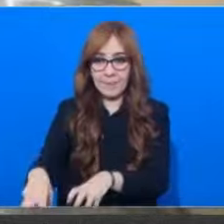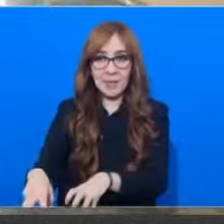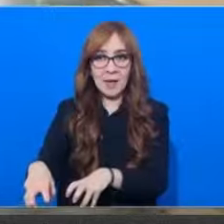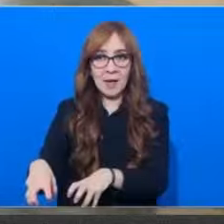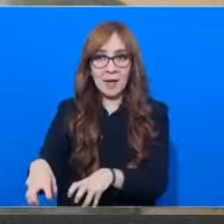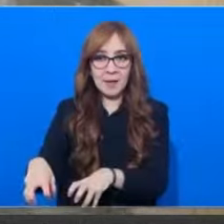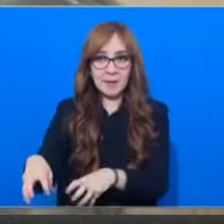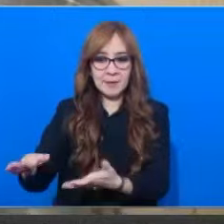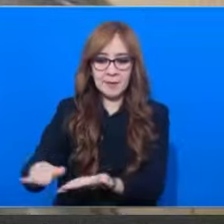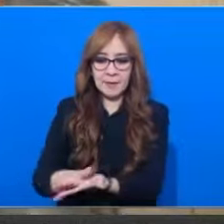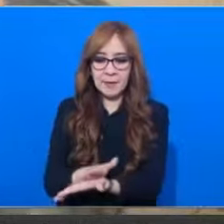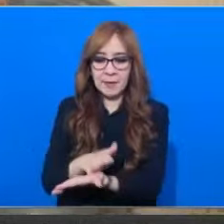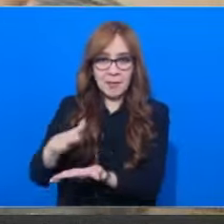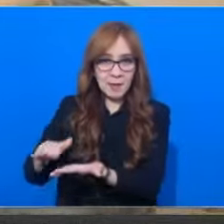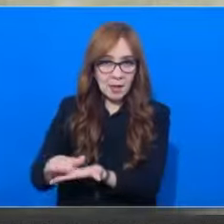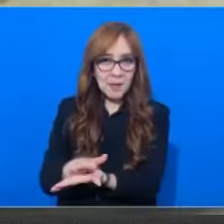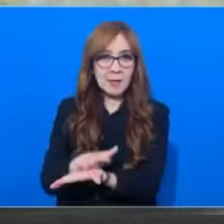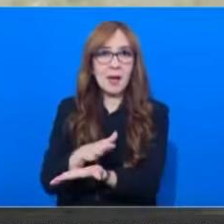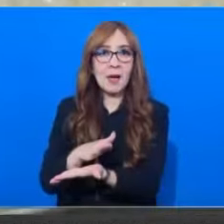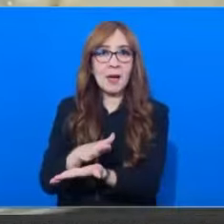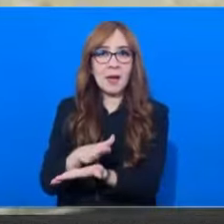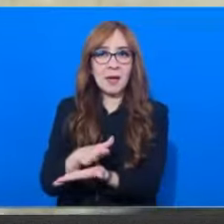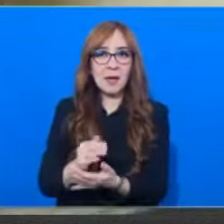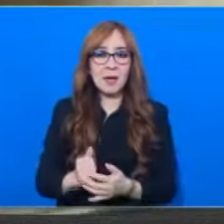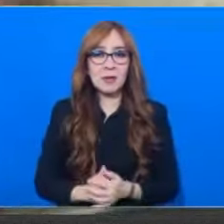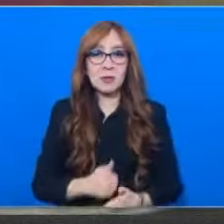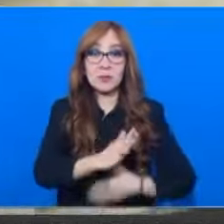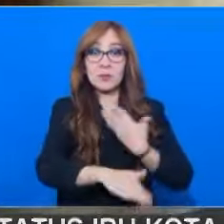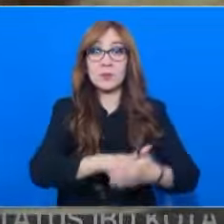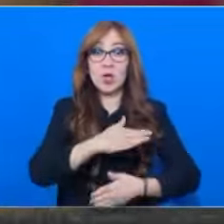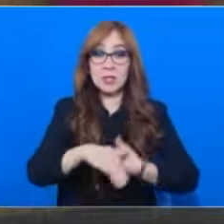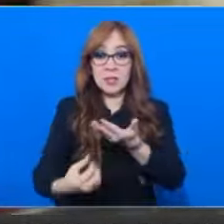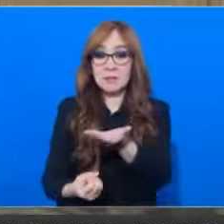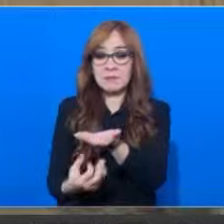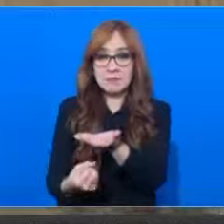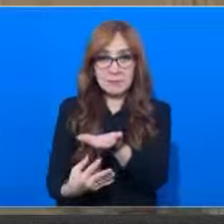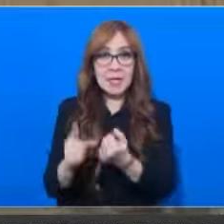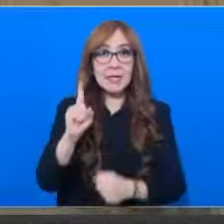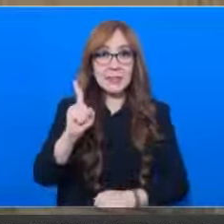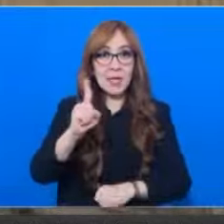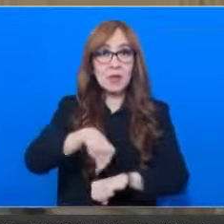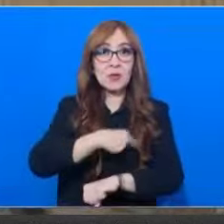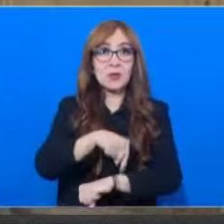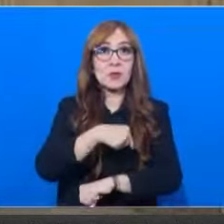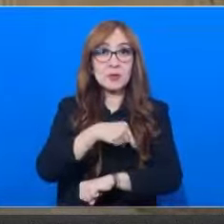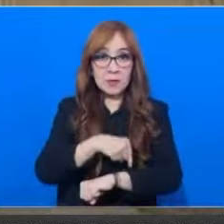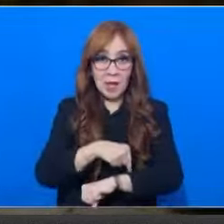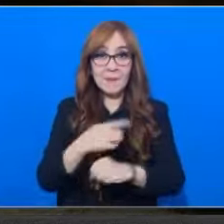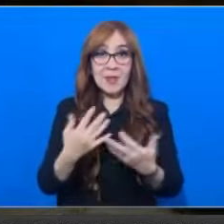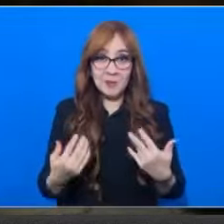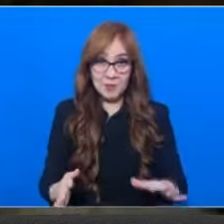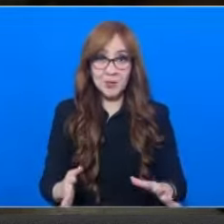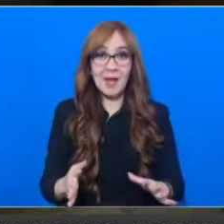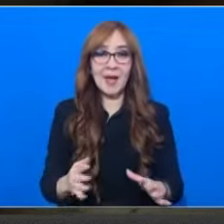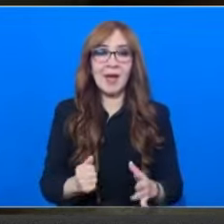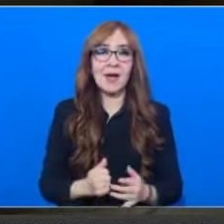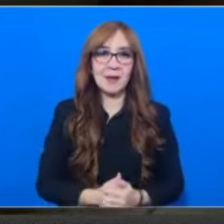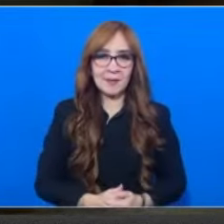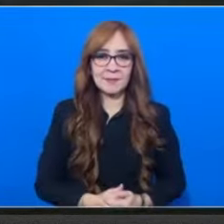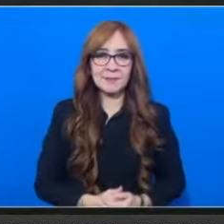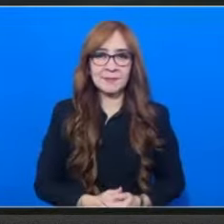diratakan. Untuk mendapatkan hasil sempurna, proses pengukusan dilakukan selama 1 jam. Setelah itu baru ketan bisa